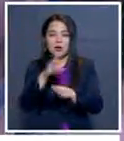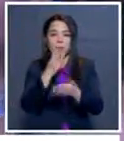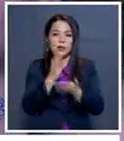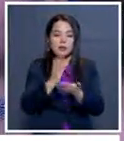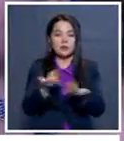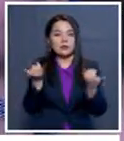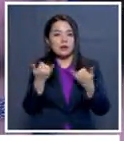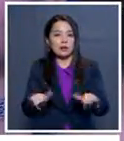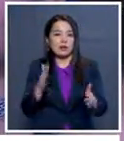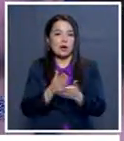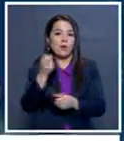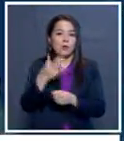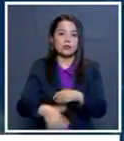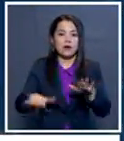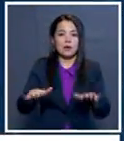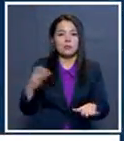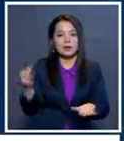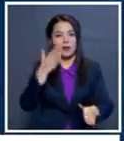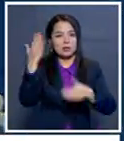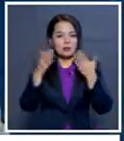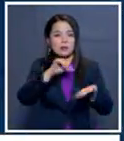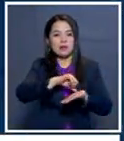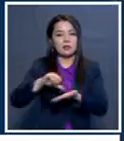қатулы нағыз сиқырлы орта осында.